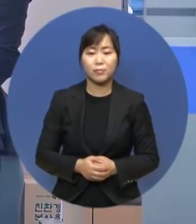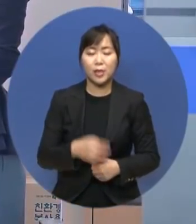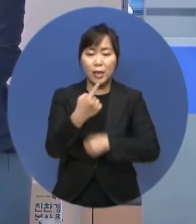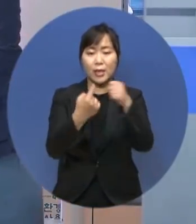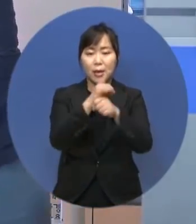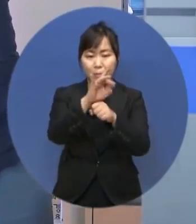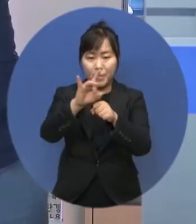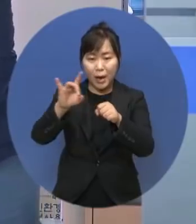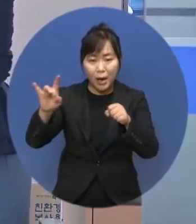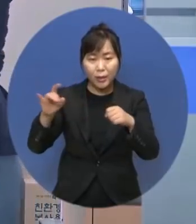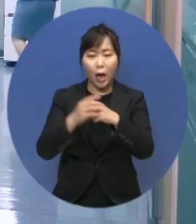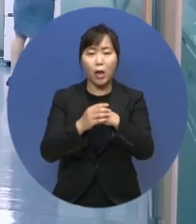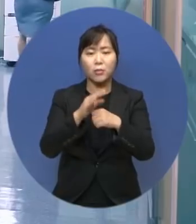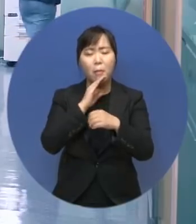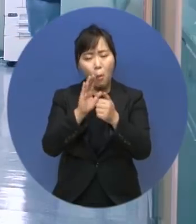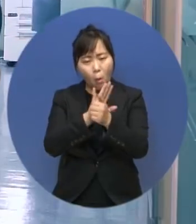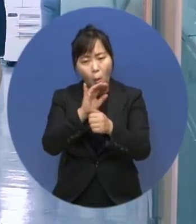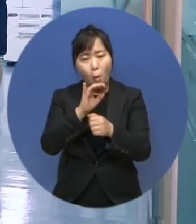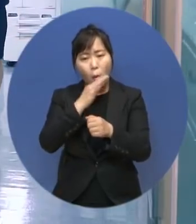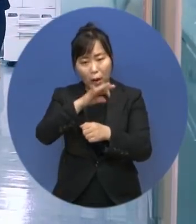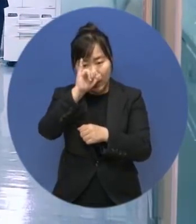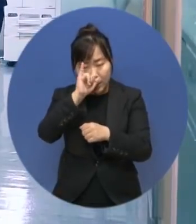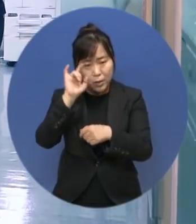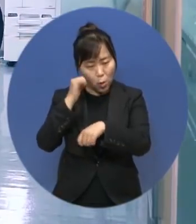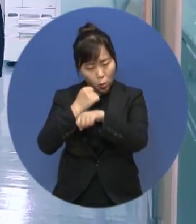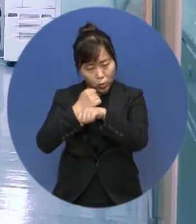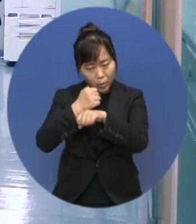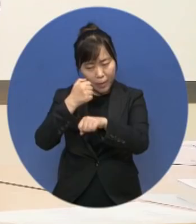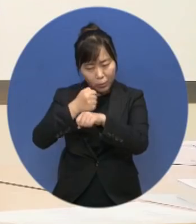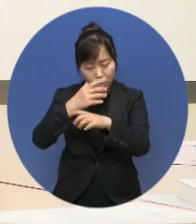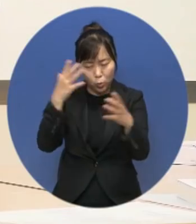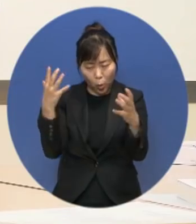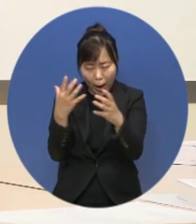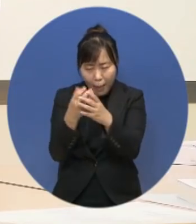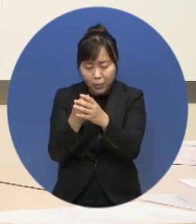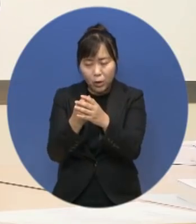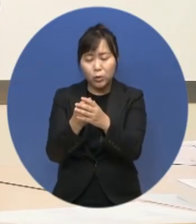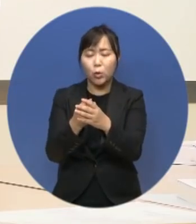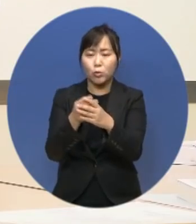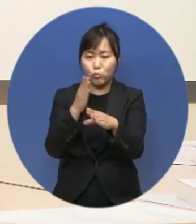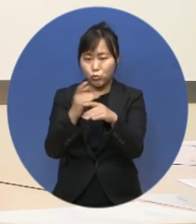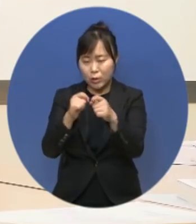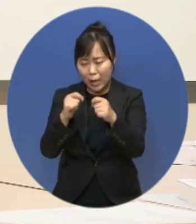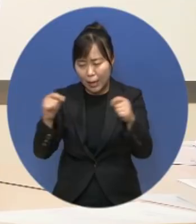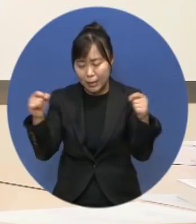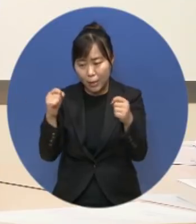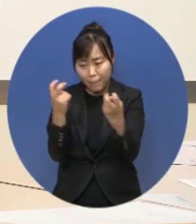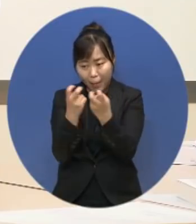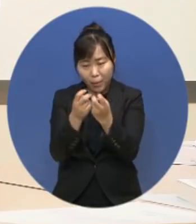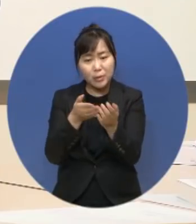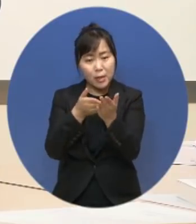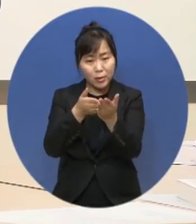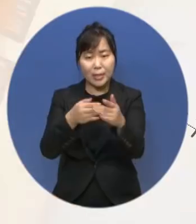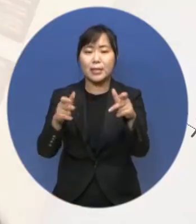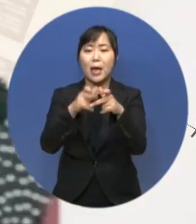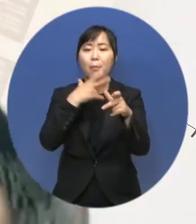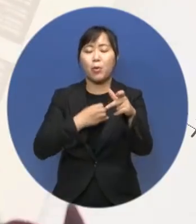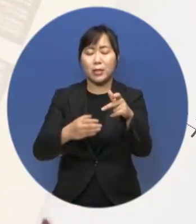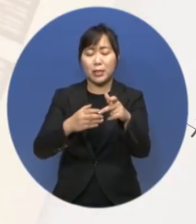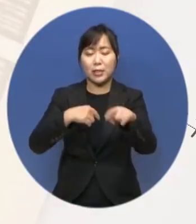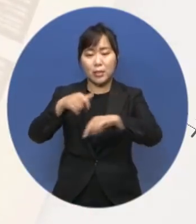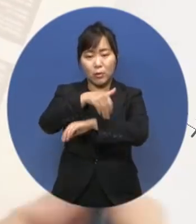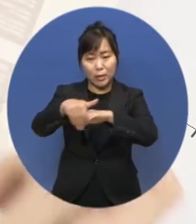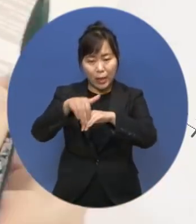매년 시의성 있는 연구 주제를 발굴하고 종합적, 중장기적인 방안을 제시하여 장애인 복지